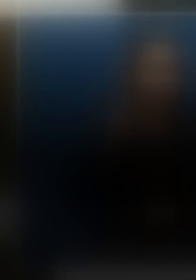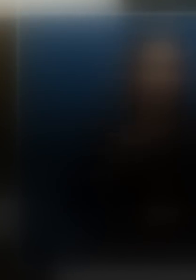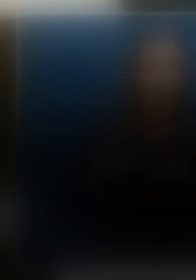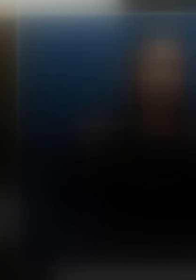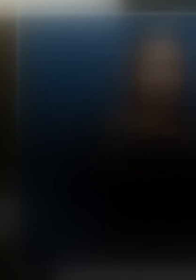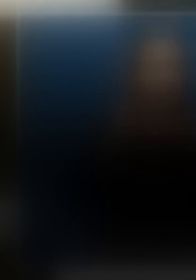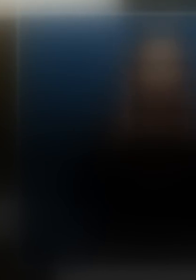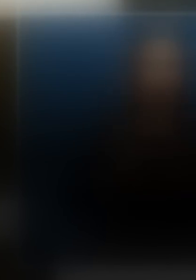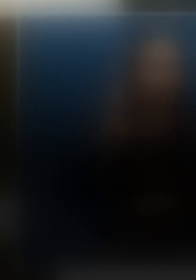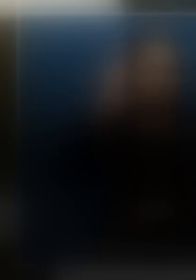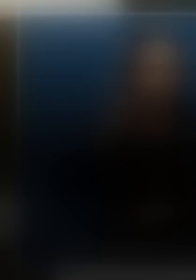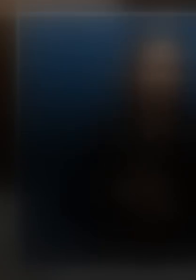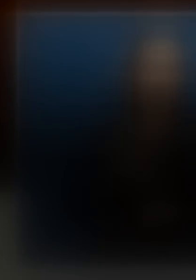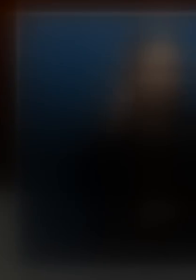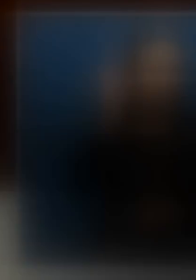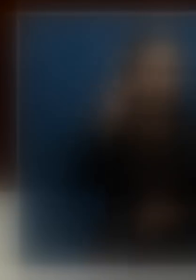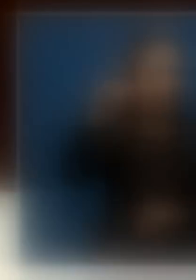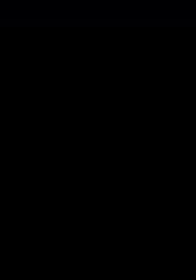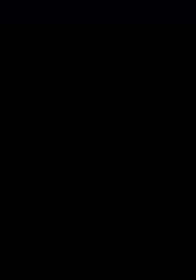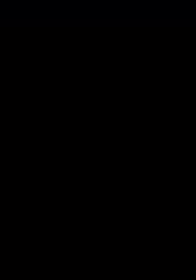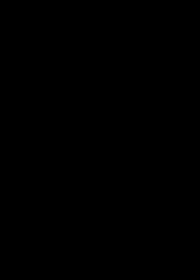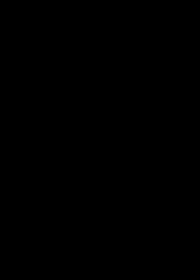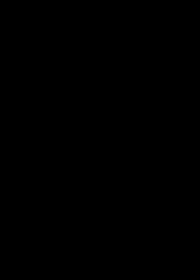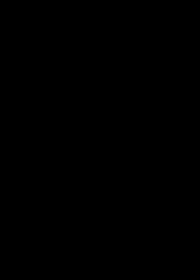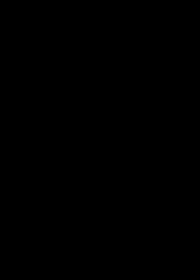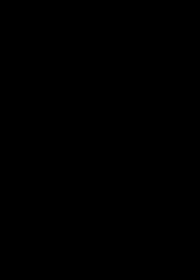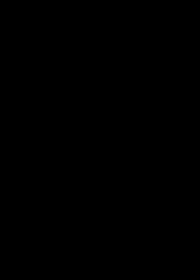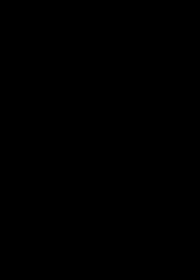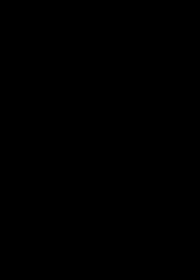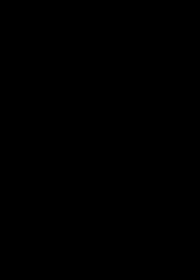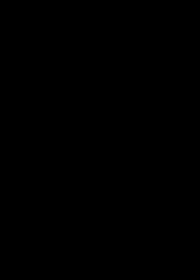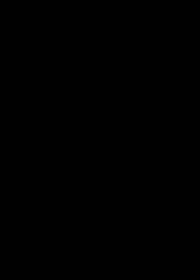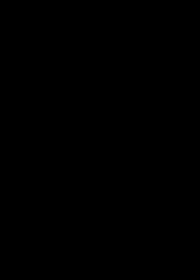งก่อนครับ ฟังให้เขาเสร็จประท้วงผมเลยไม่ได ้ไม่ครับ